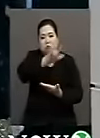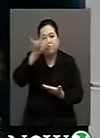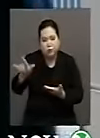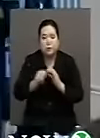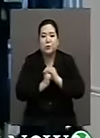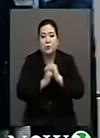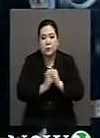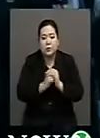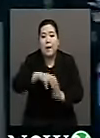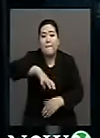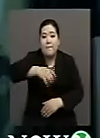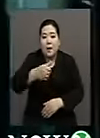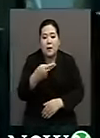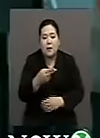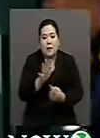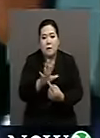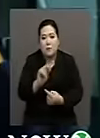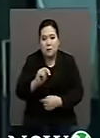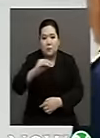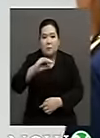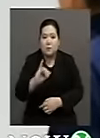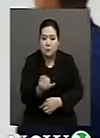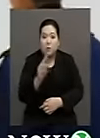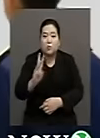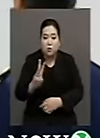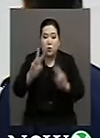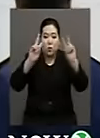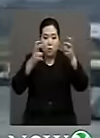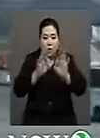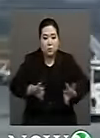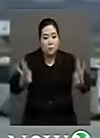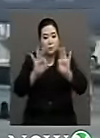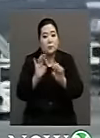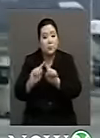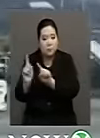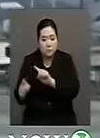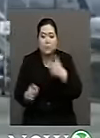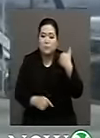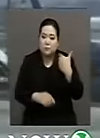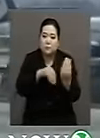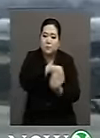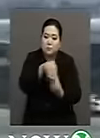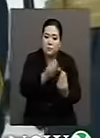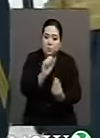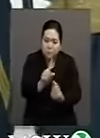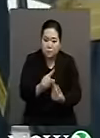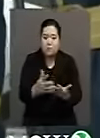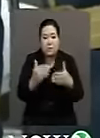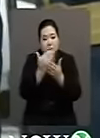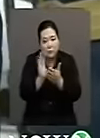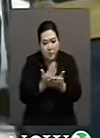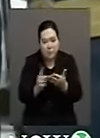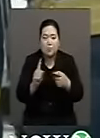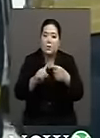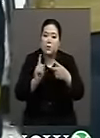ผู้นำกลุ่มประเทศ g20นะคะวาระสำคัญก็จะมีหลายเรื่องนะคะนอกจากเรื่องของเศรษฐกิจแล้วจะแยกย่อยออกมาเป็นหัวข้อคือเรื่องการ